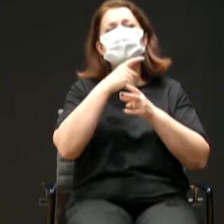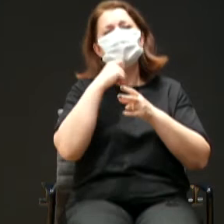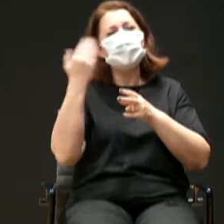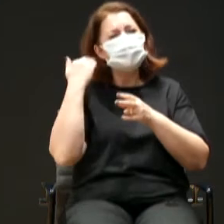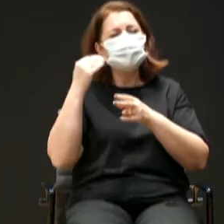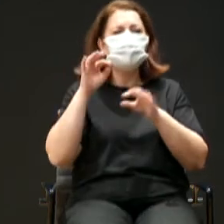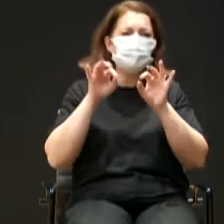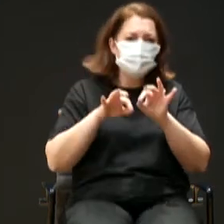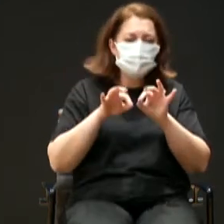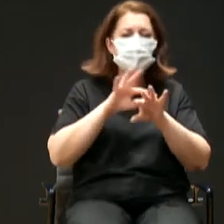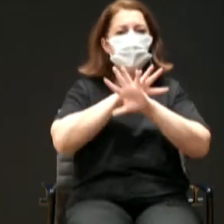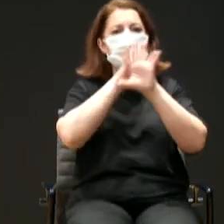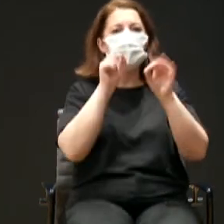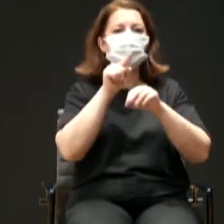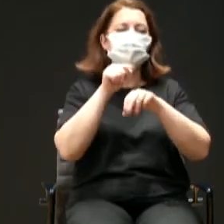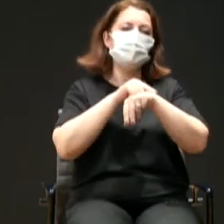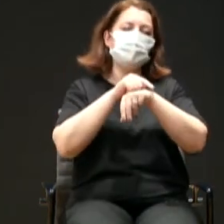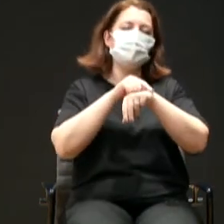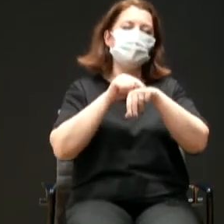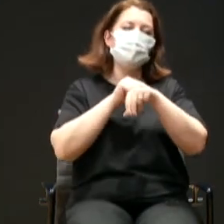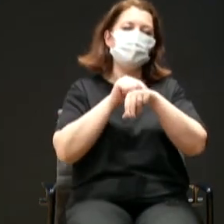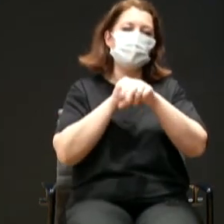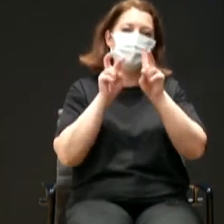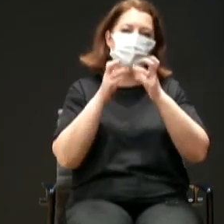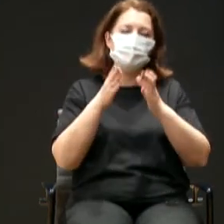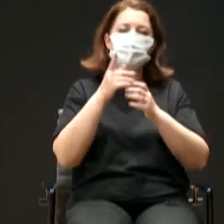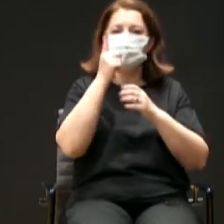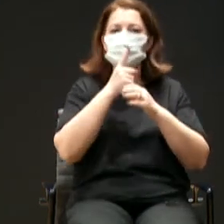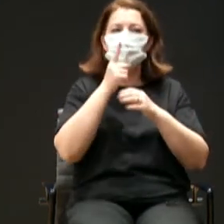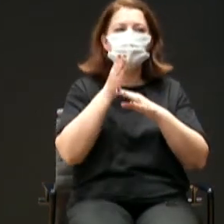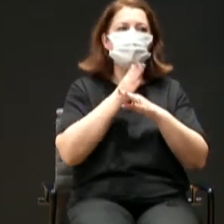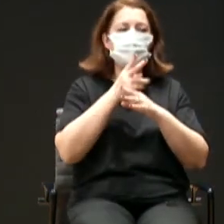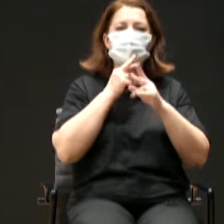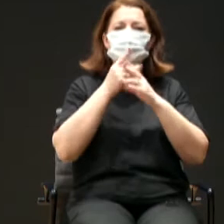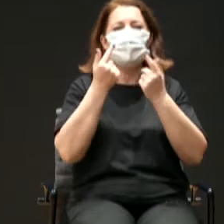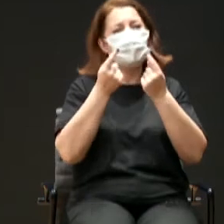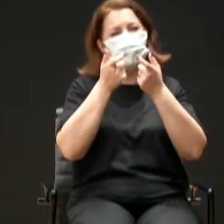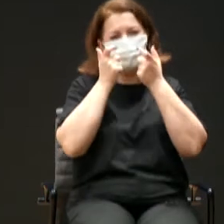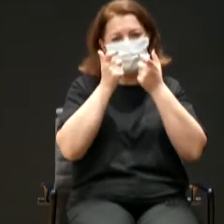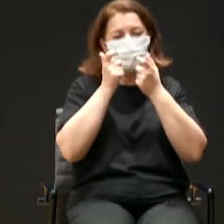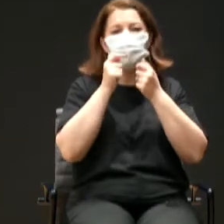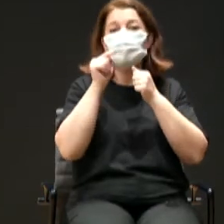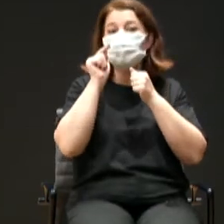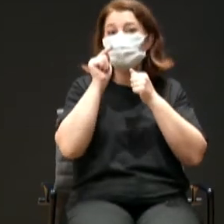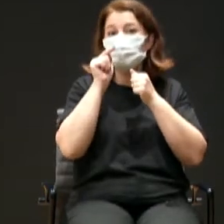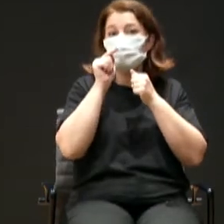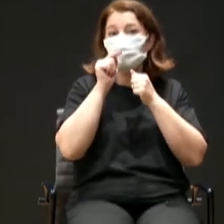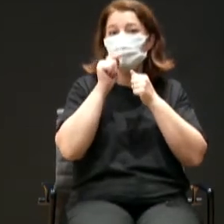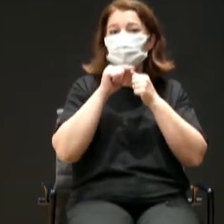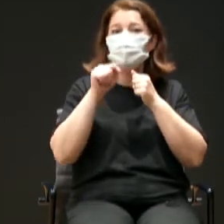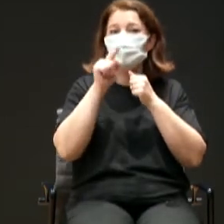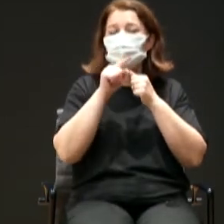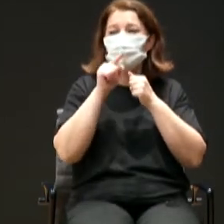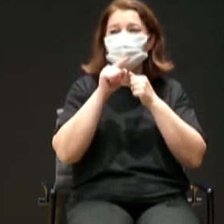bunların hepsi bir süreç meselesi. Dolayısıyla hani konuşmalarımıza biraz dikkat edelim. Bence bu konuları küllendirelim. Hep